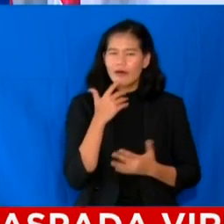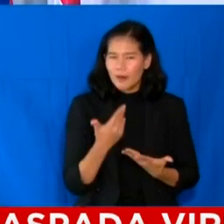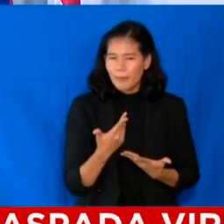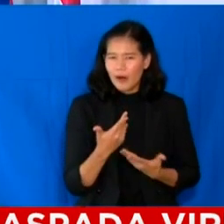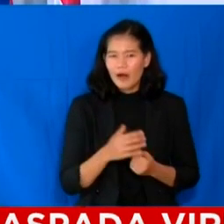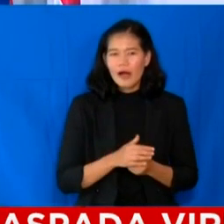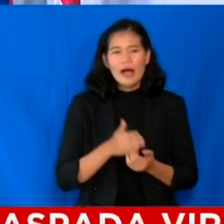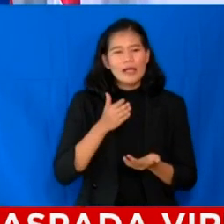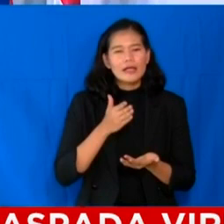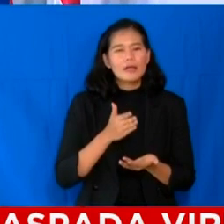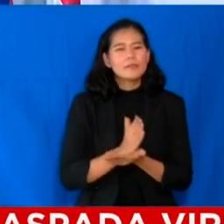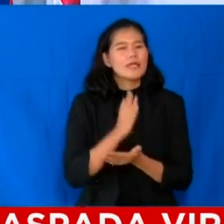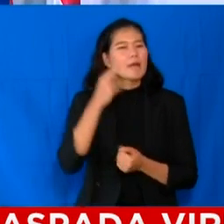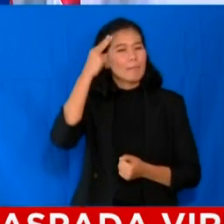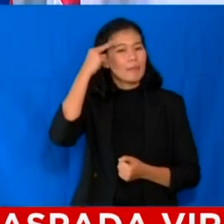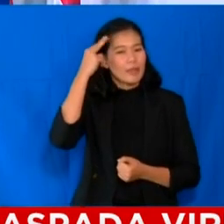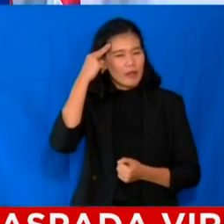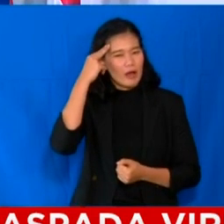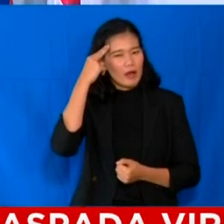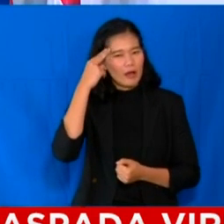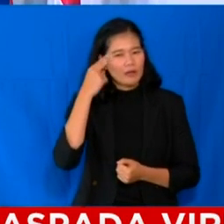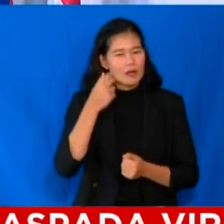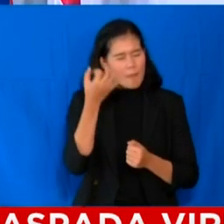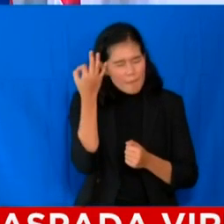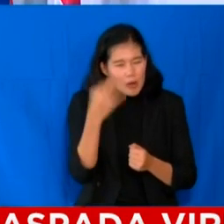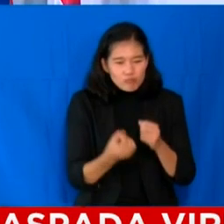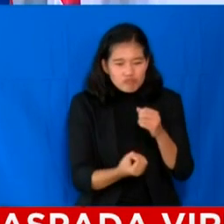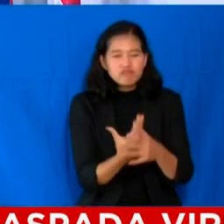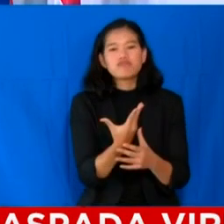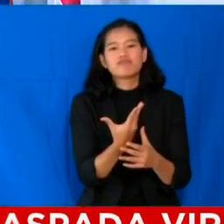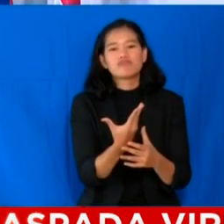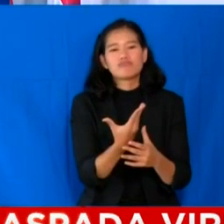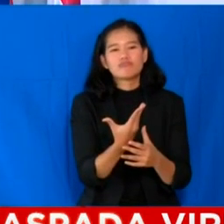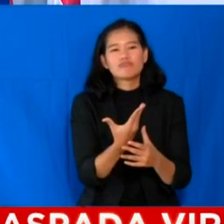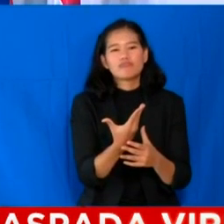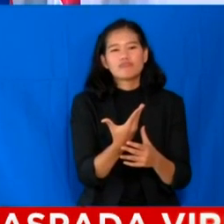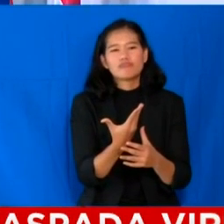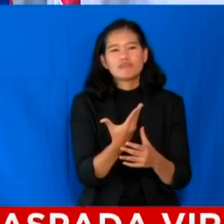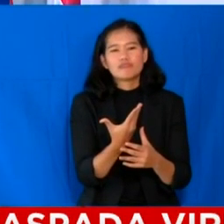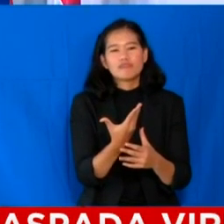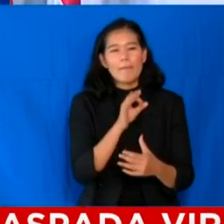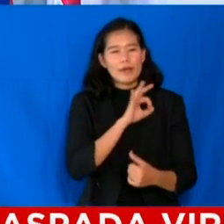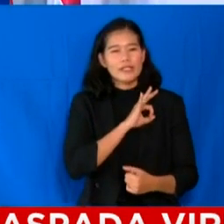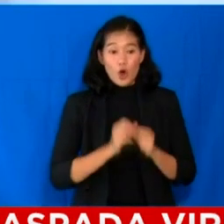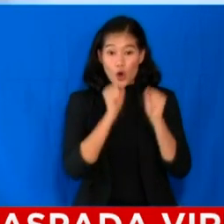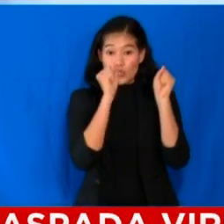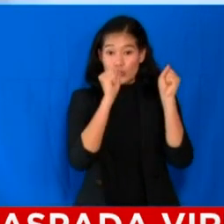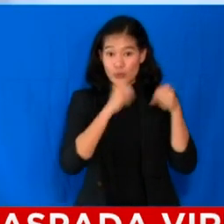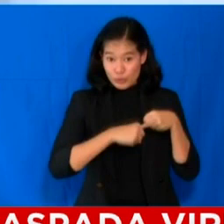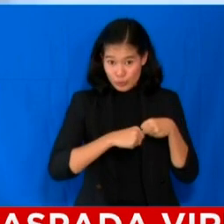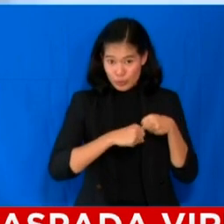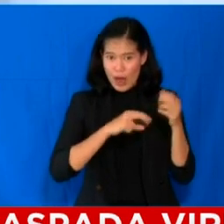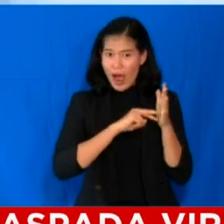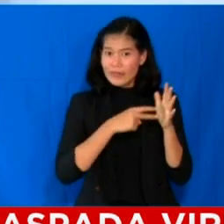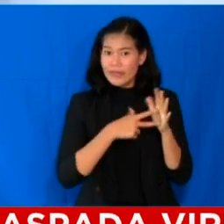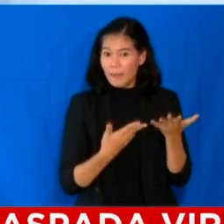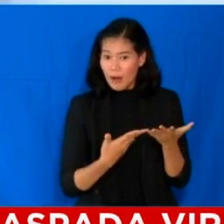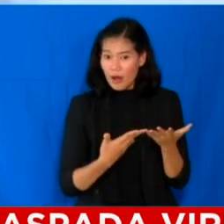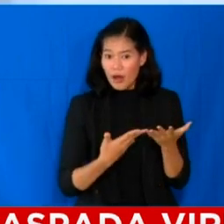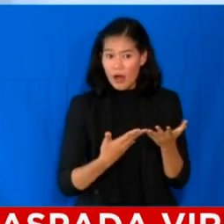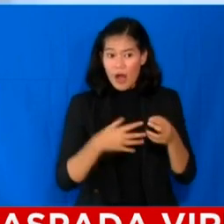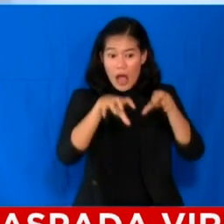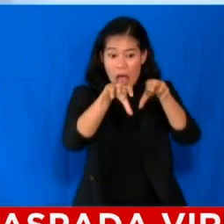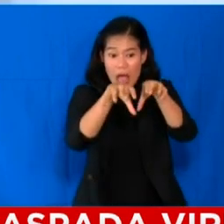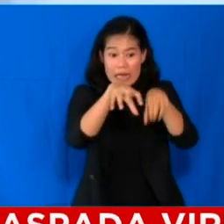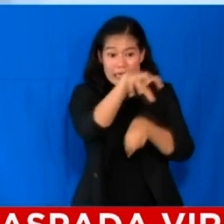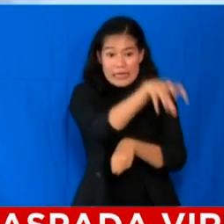diantaranya adalah Jumlah kasus positif setelah kematian serta dampak ekonomi presiden tidak semua daerah